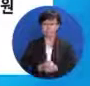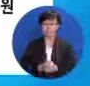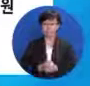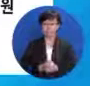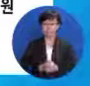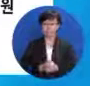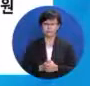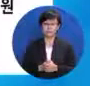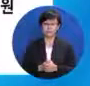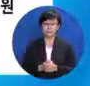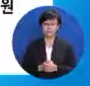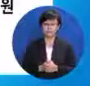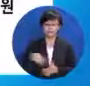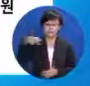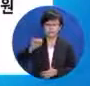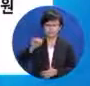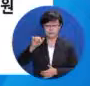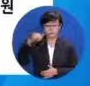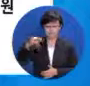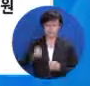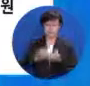앤드 리조트에서 주방 보조원을